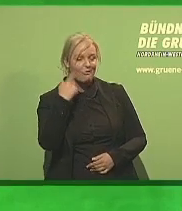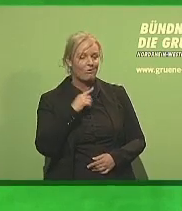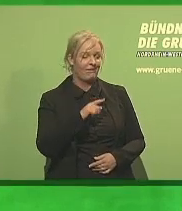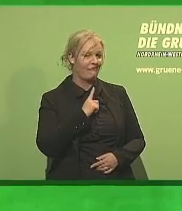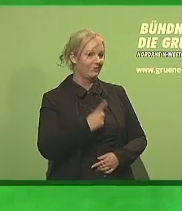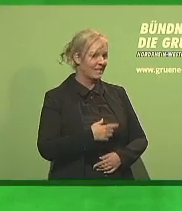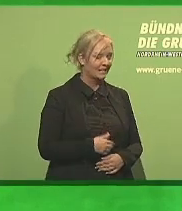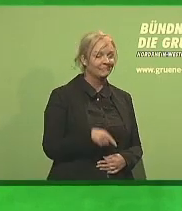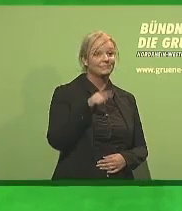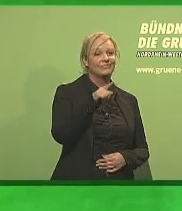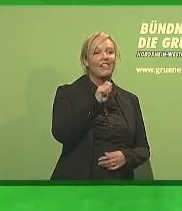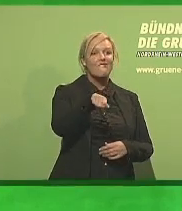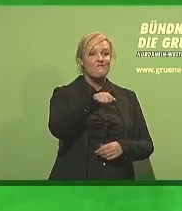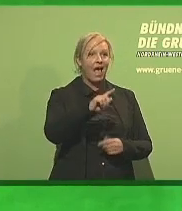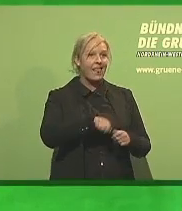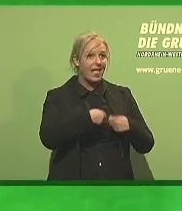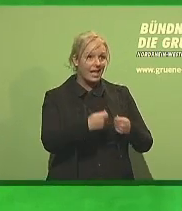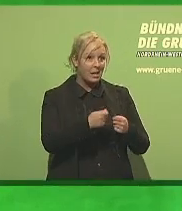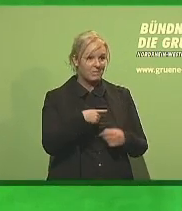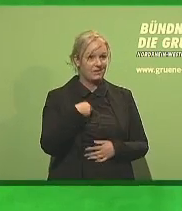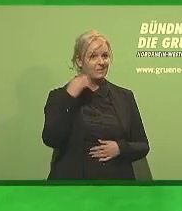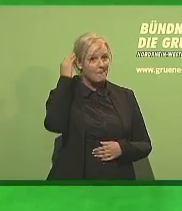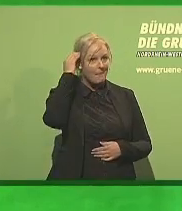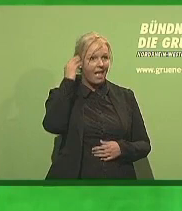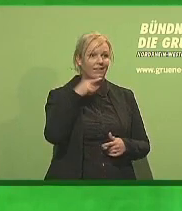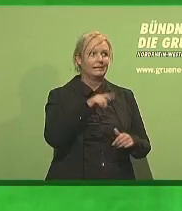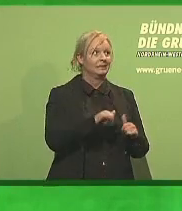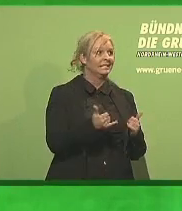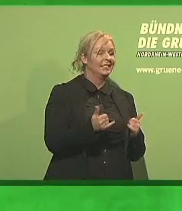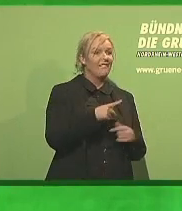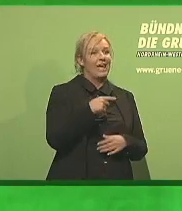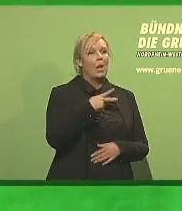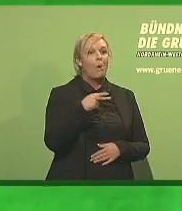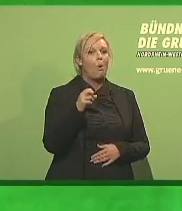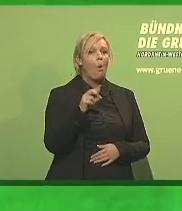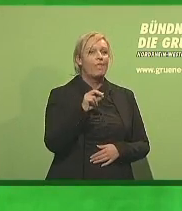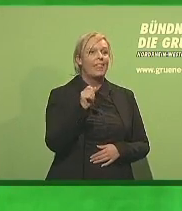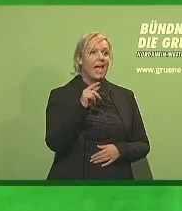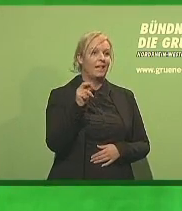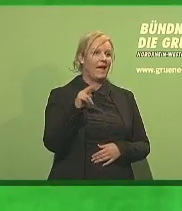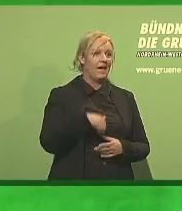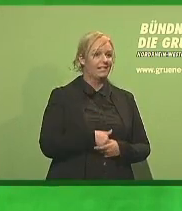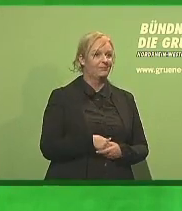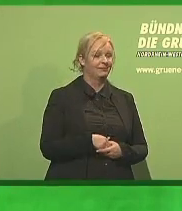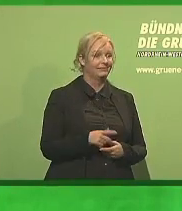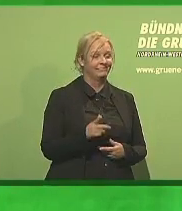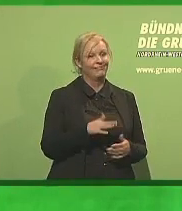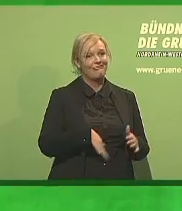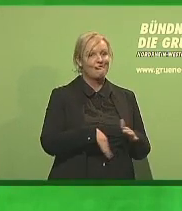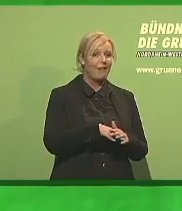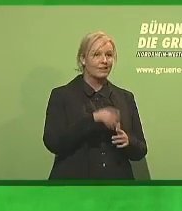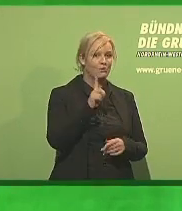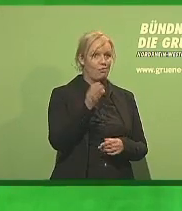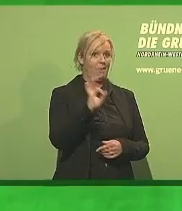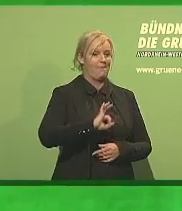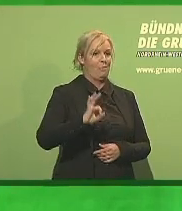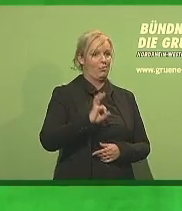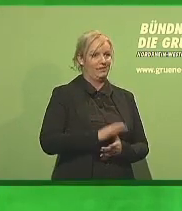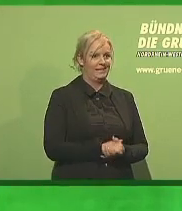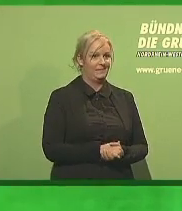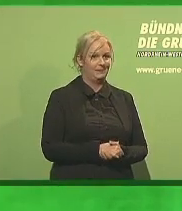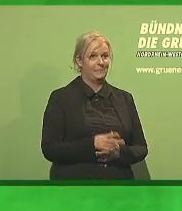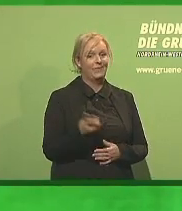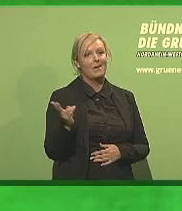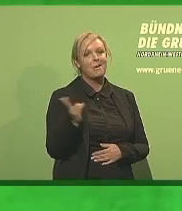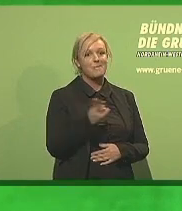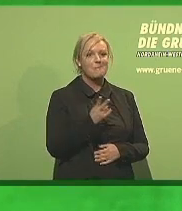von Angela Merkel, das war ja fast so wie bei Erich Honecker. Fast 100%. Und dass sie beide Ossis